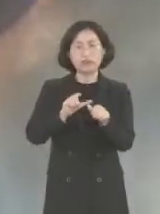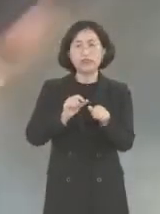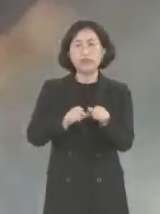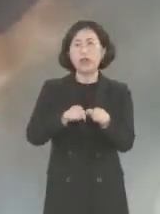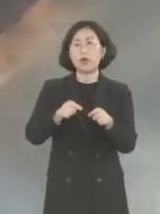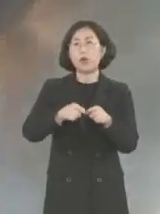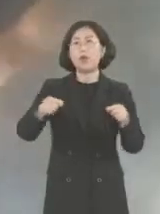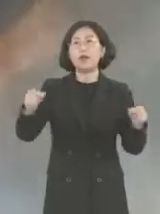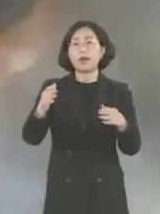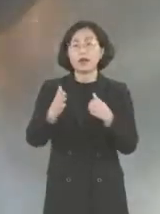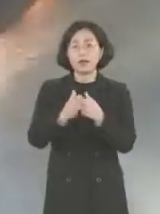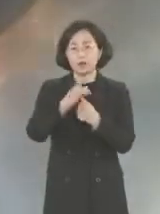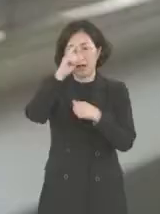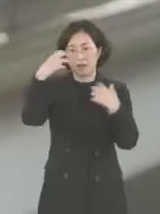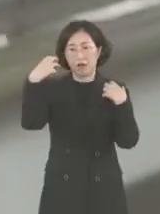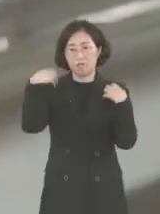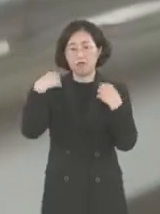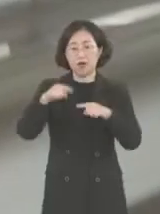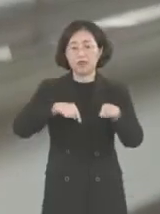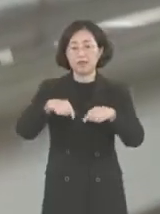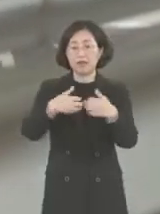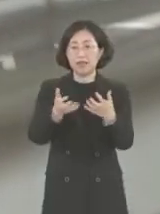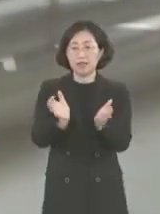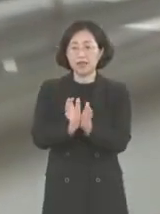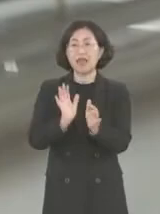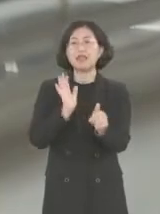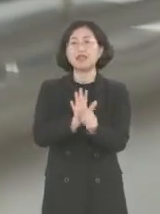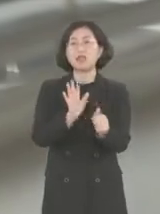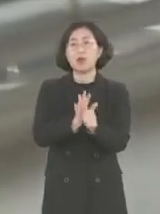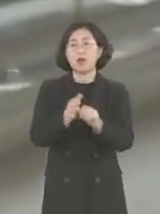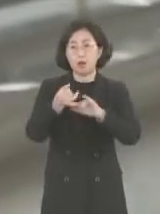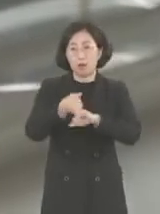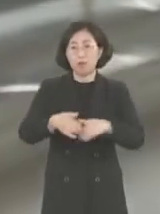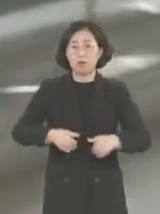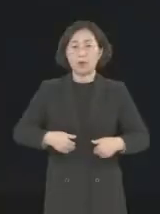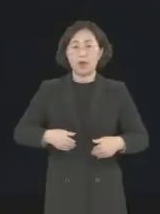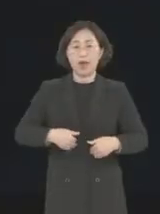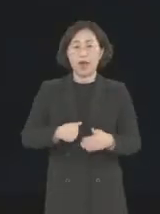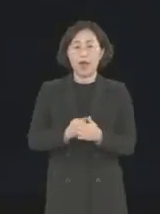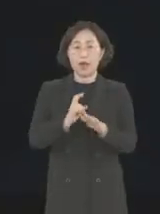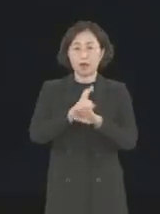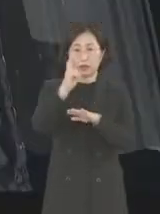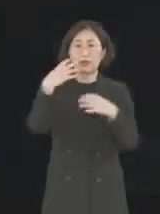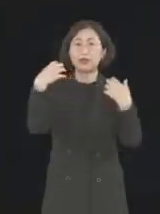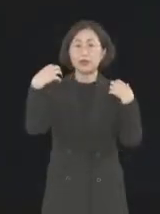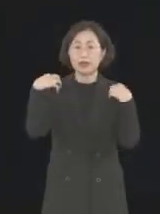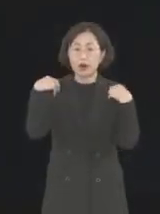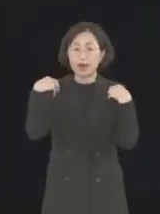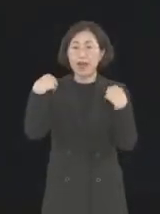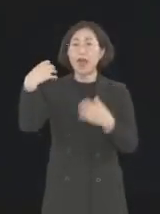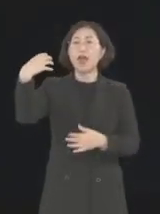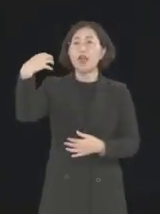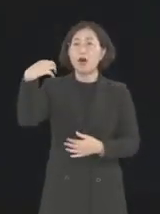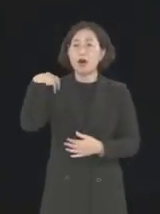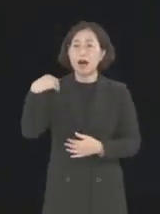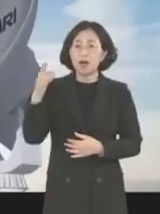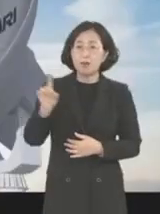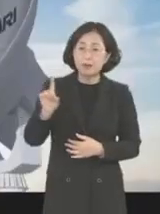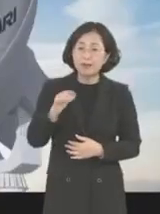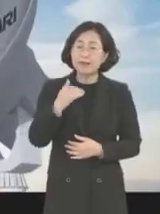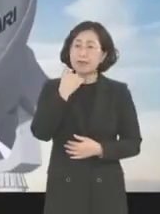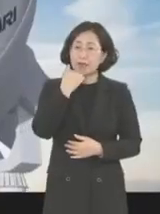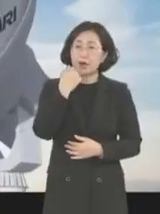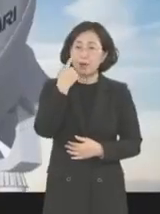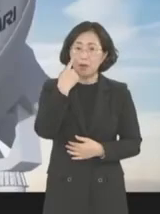정부와 지자체의 전폭적인 지원이 절실하기 때문입니다. 다만 우주항공청이 어느 영역까지 역할을 넓히는지